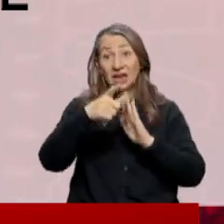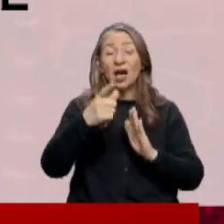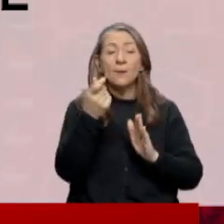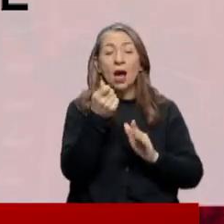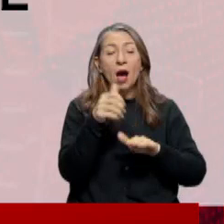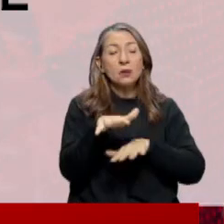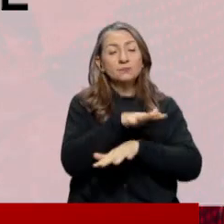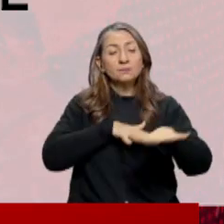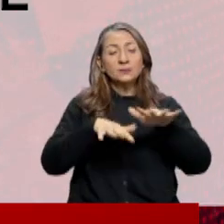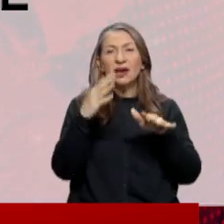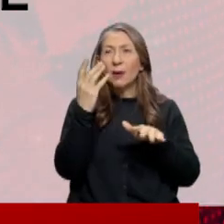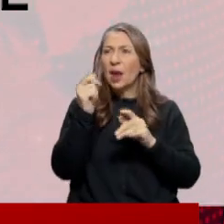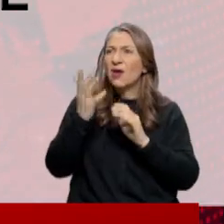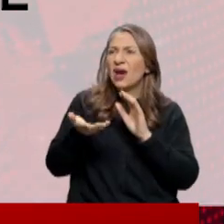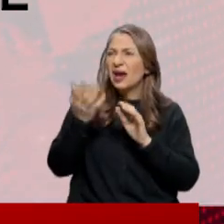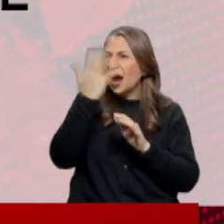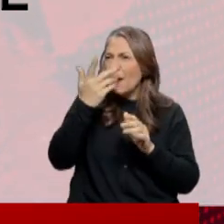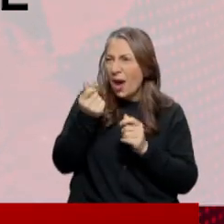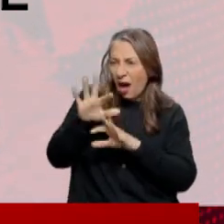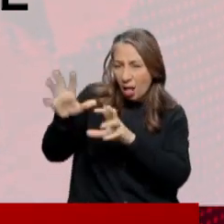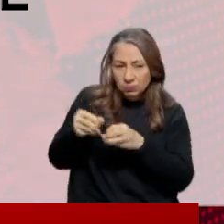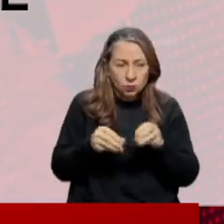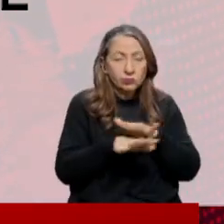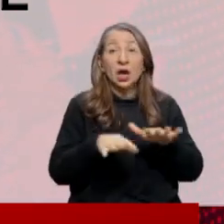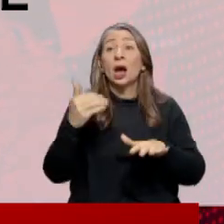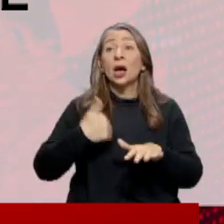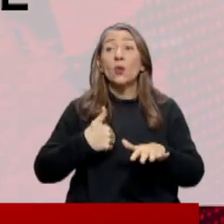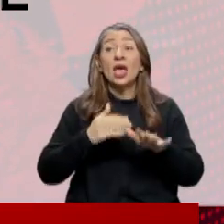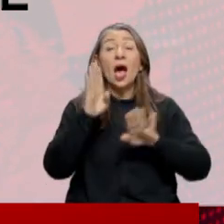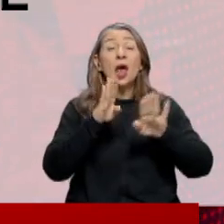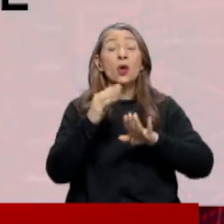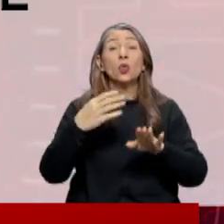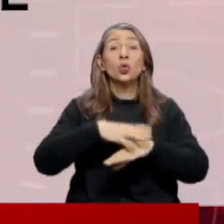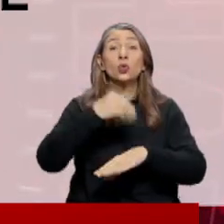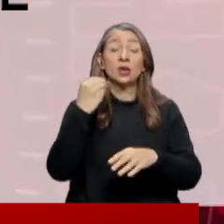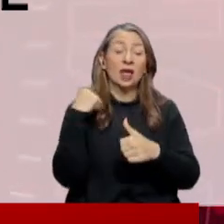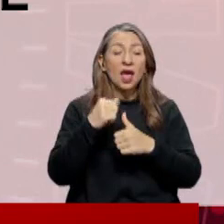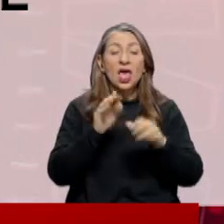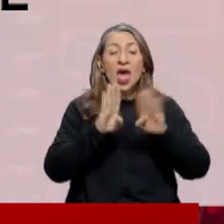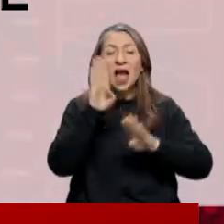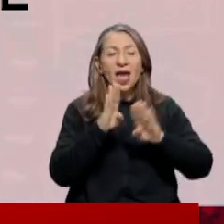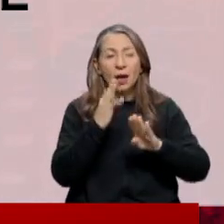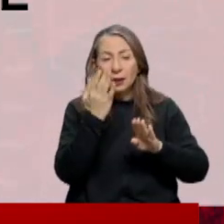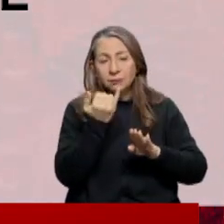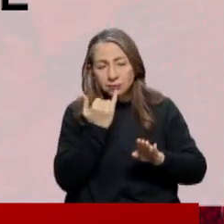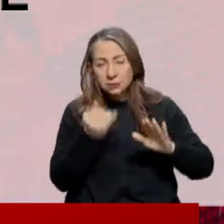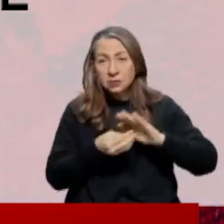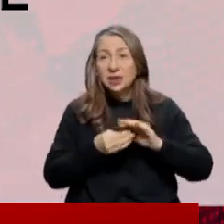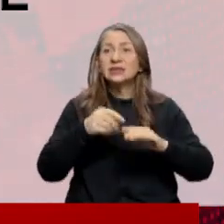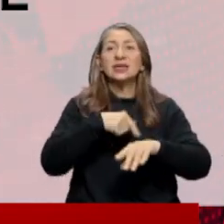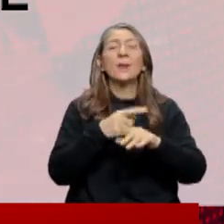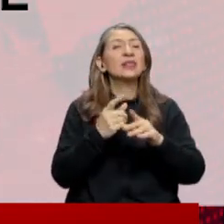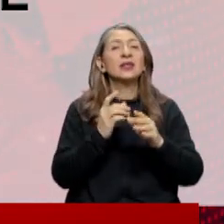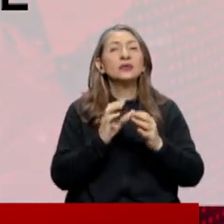Kara para aklayanlarla mücadele de. Kamu İhale Kurumu da yeniden yapılandırılacak. İhaleye fesat karıştırma suçundan zaman aşımı